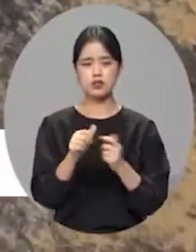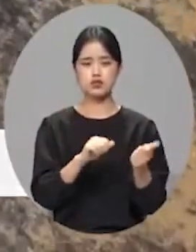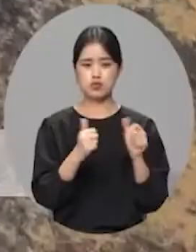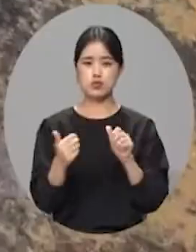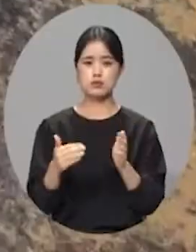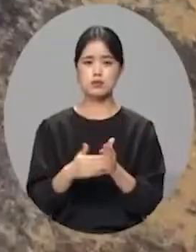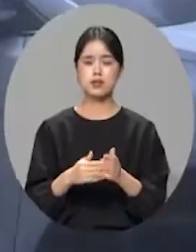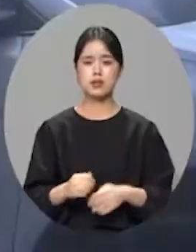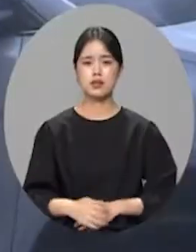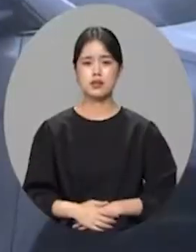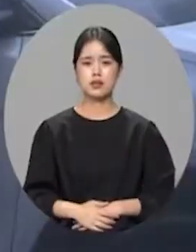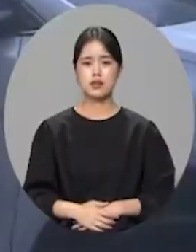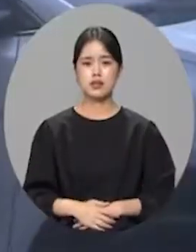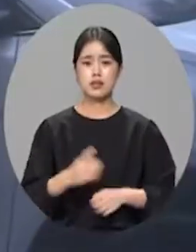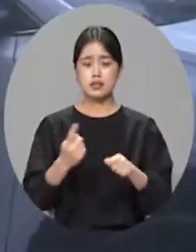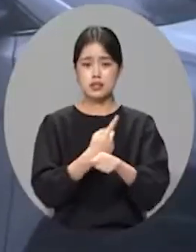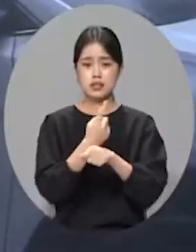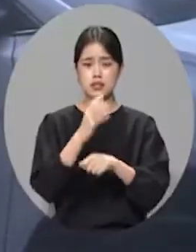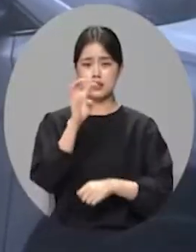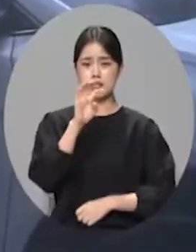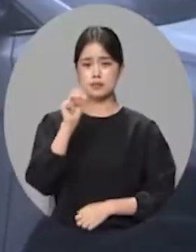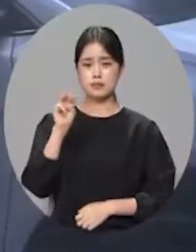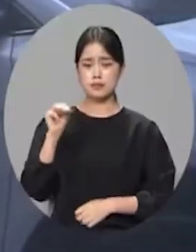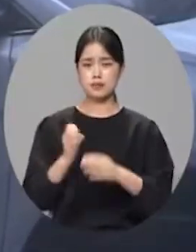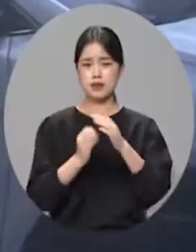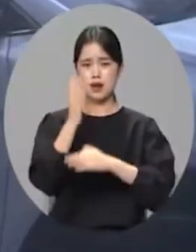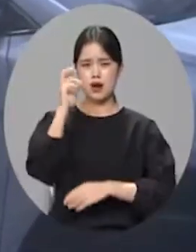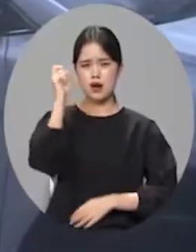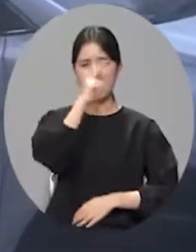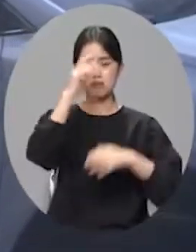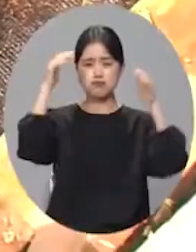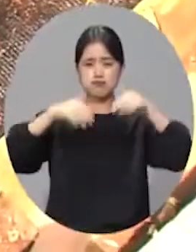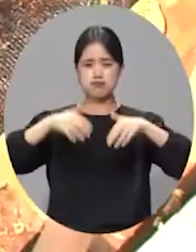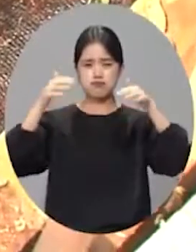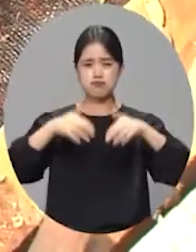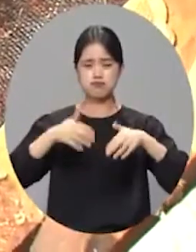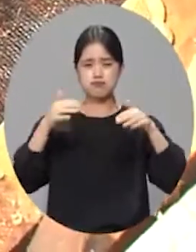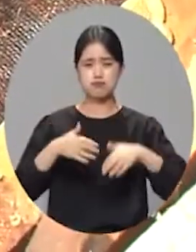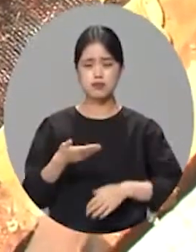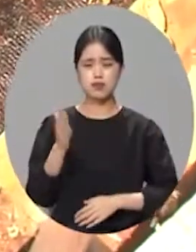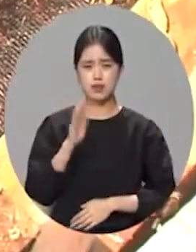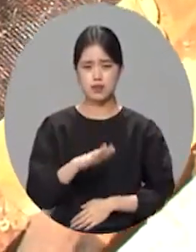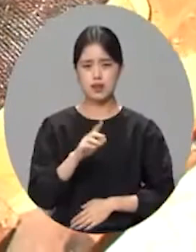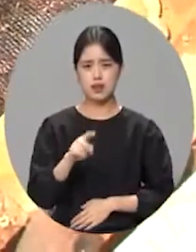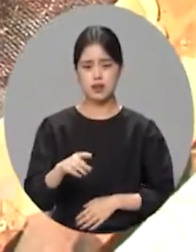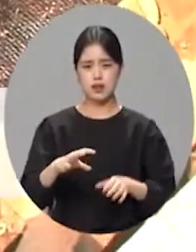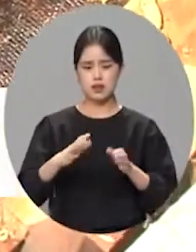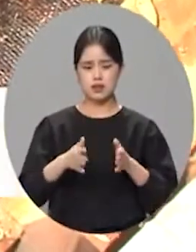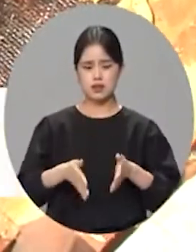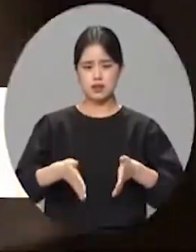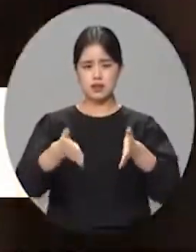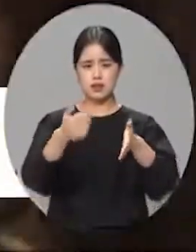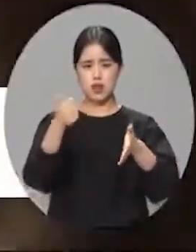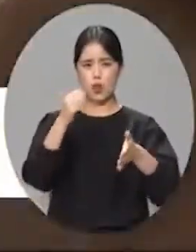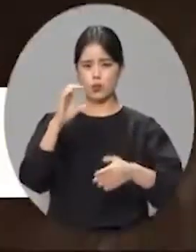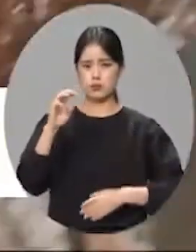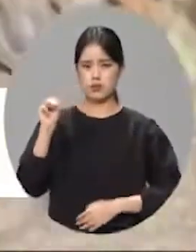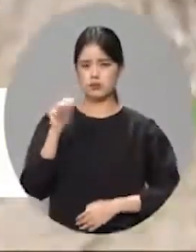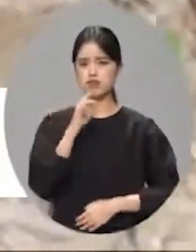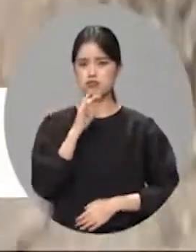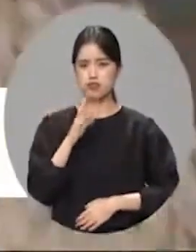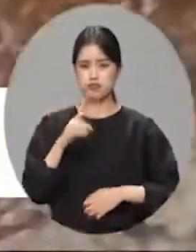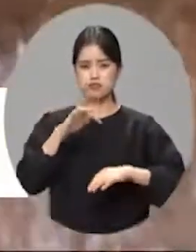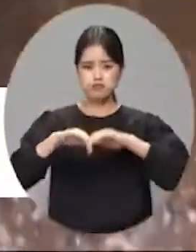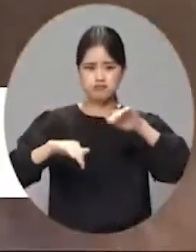숨졌습니다. 시간당 40mm 이상의 급작스런 폭우가 내렸는데 직경이 50cm밖에 되지 않는